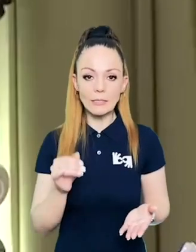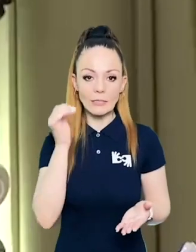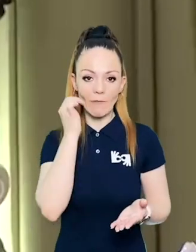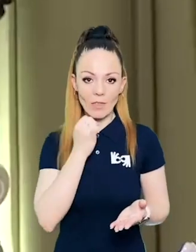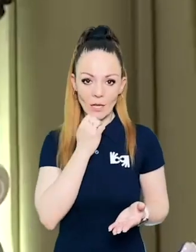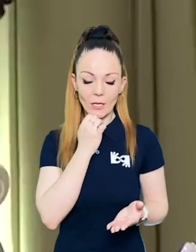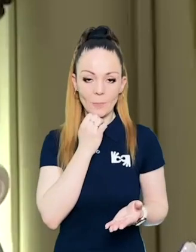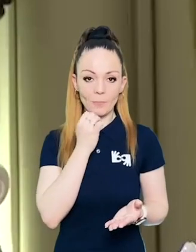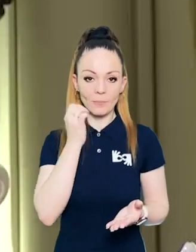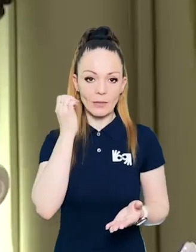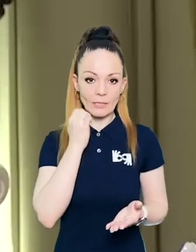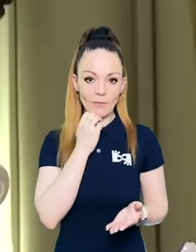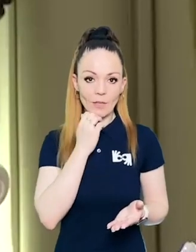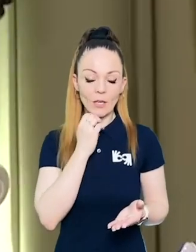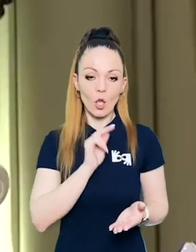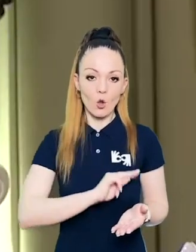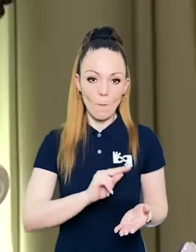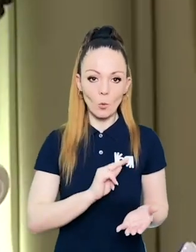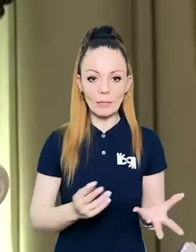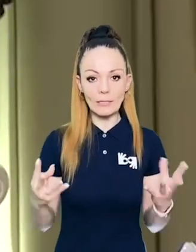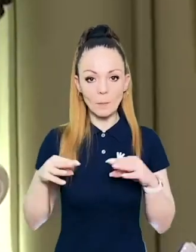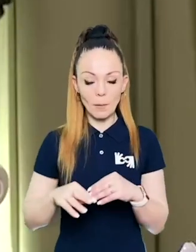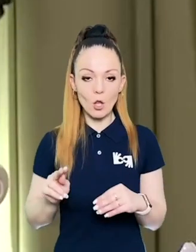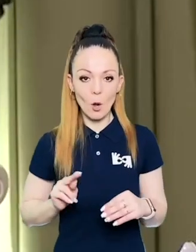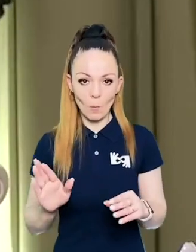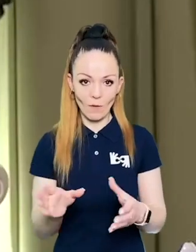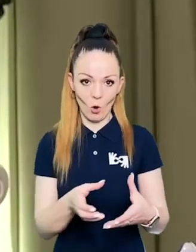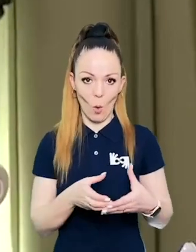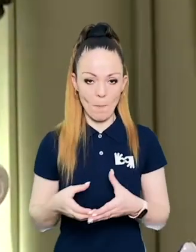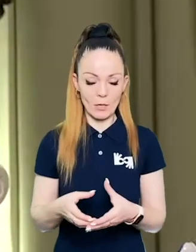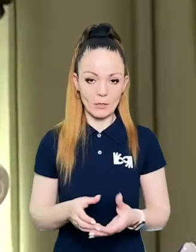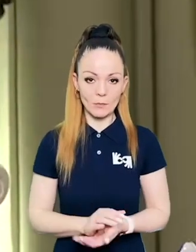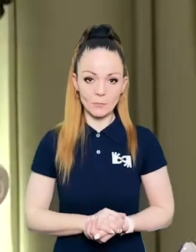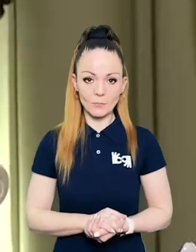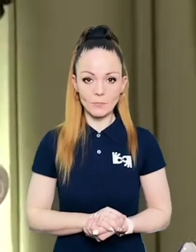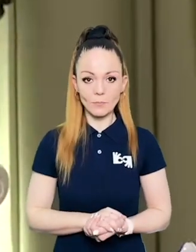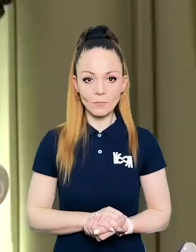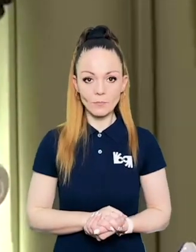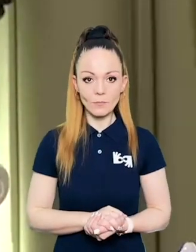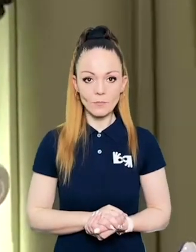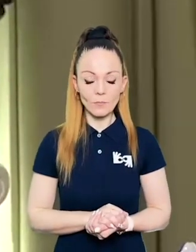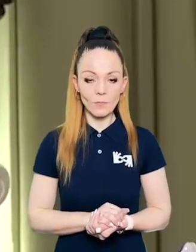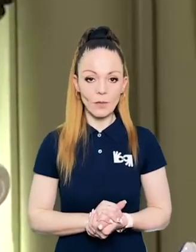і завдяки там, роботі, спільній роботі в команді.